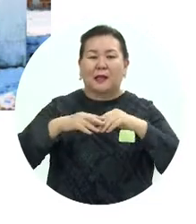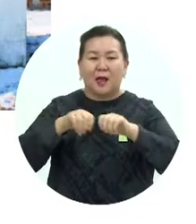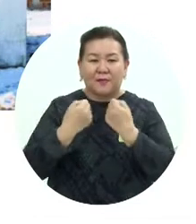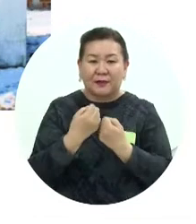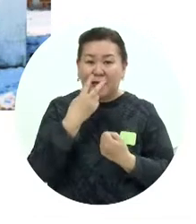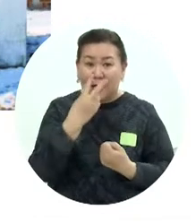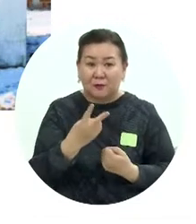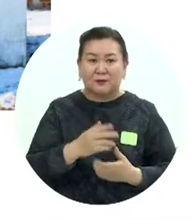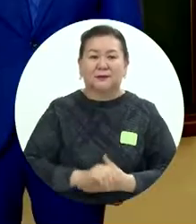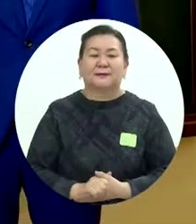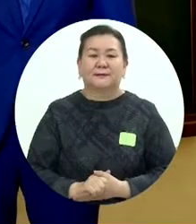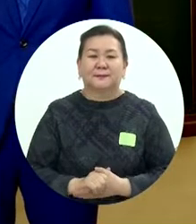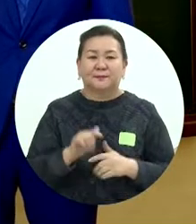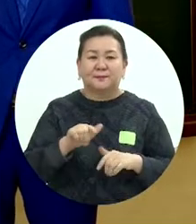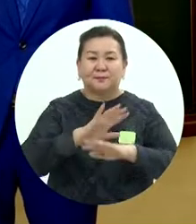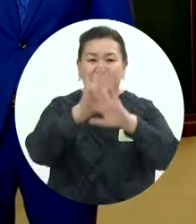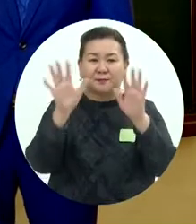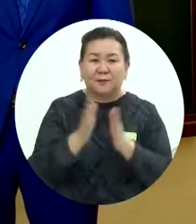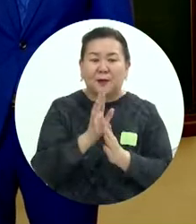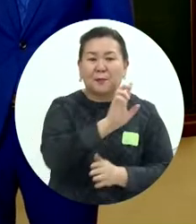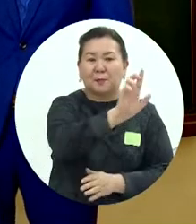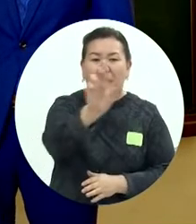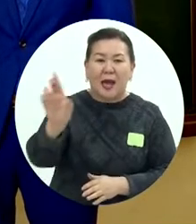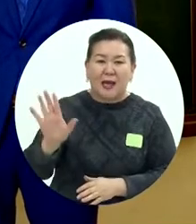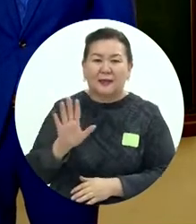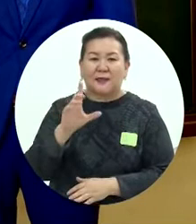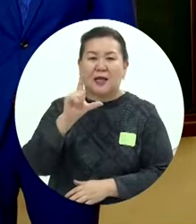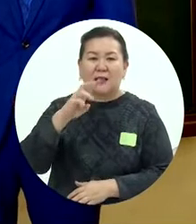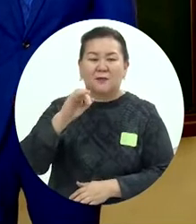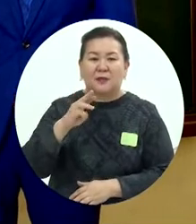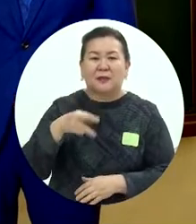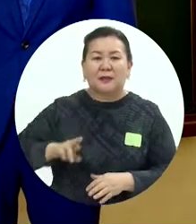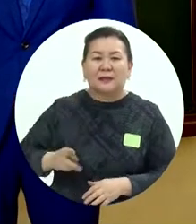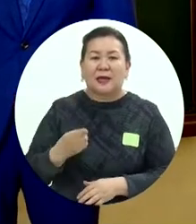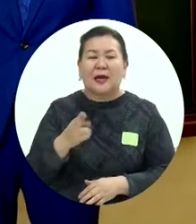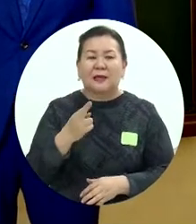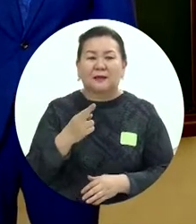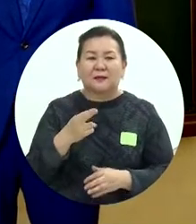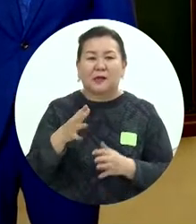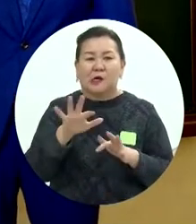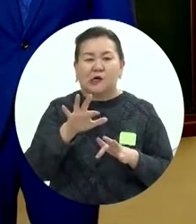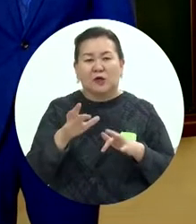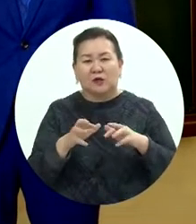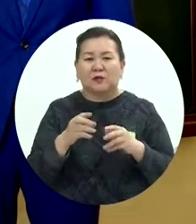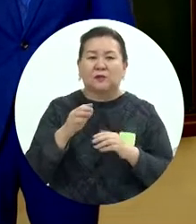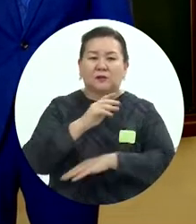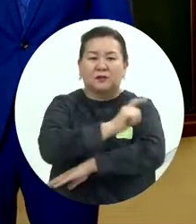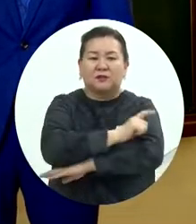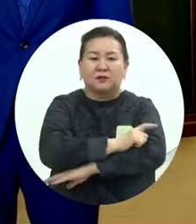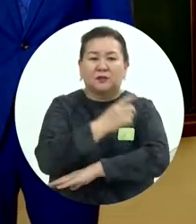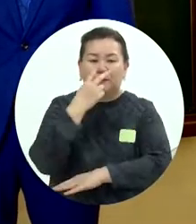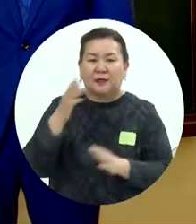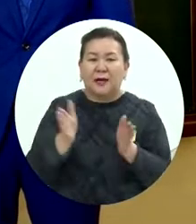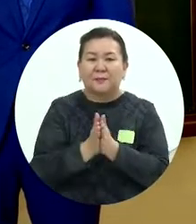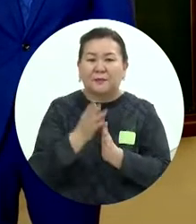харуулжээ. За эдгээр байгаль нэгэн элементүүд ягаад ийм төрх байдалтай олсныг хичээлээ суулгах